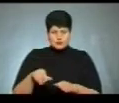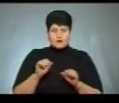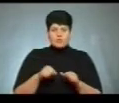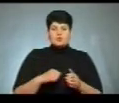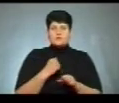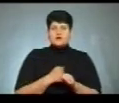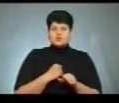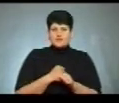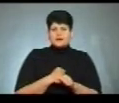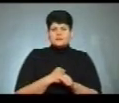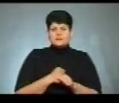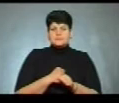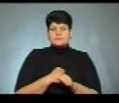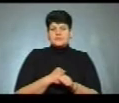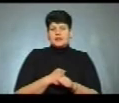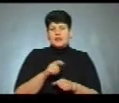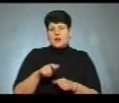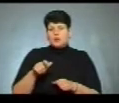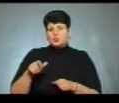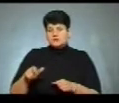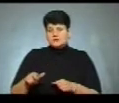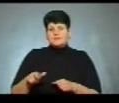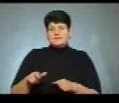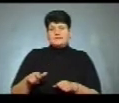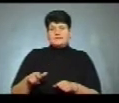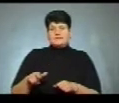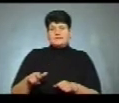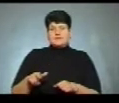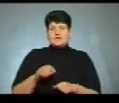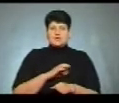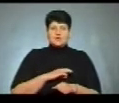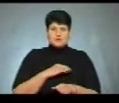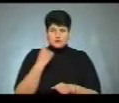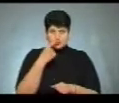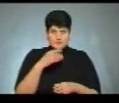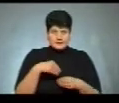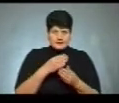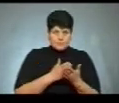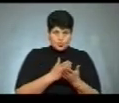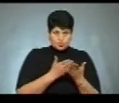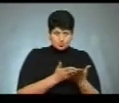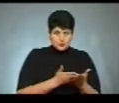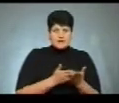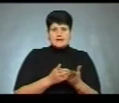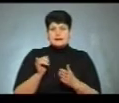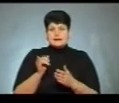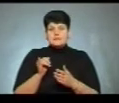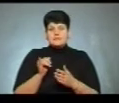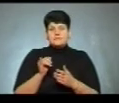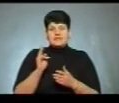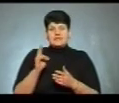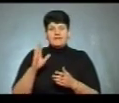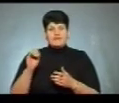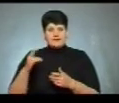наймані люди, які також юридична особа, яка надає ці послуги, також по відповідних кведах.